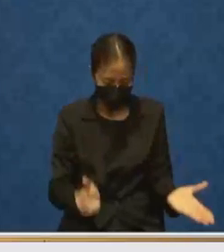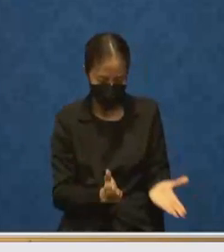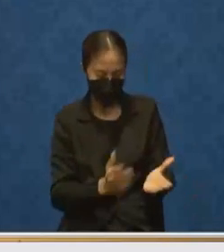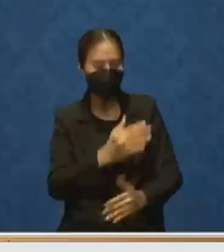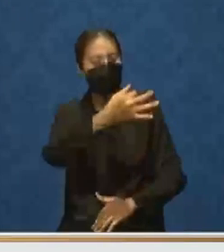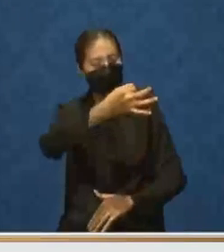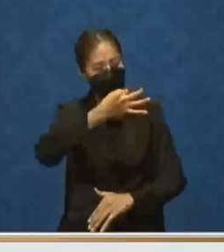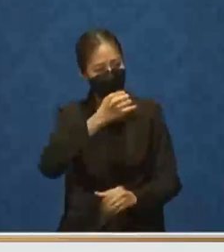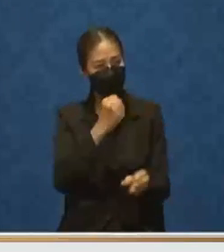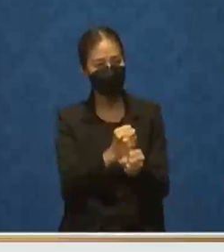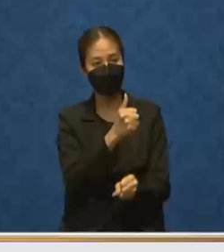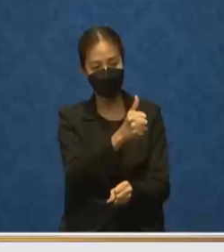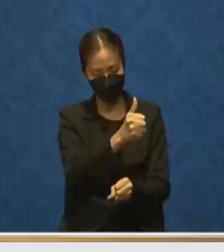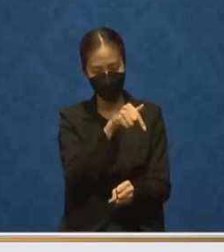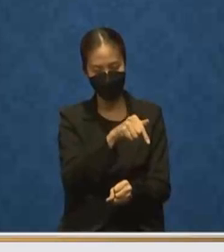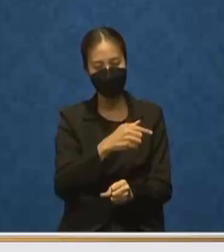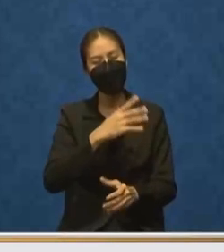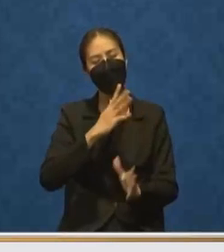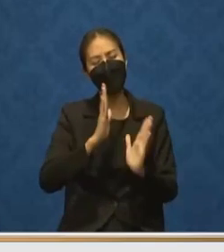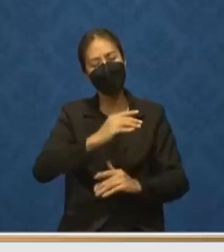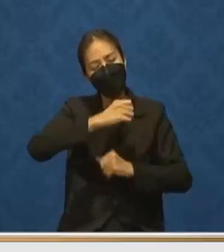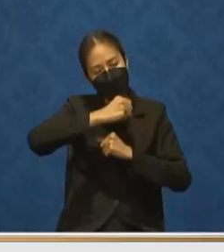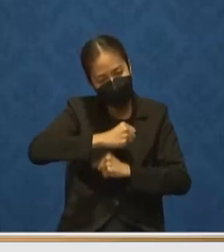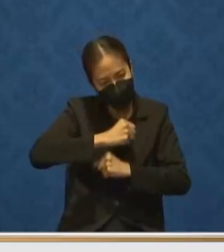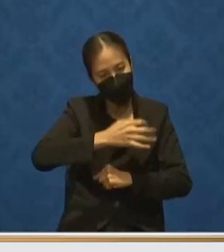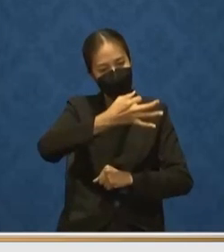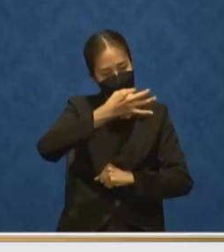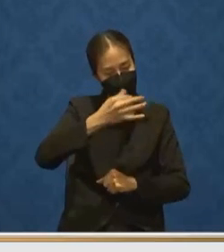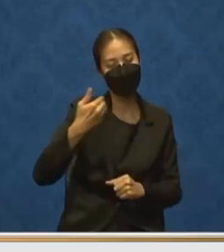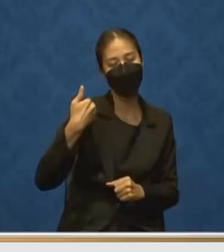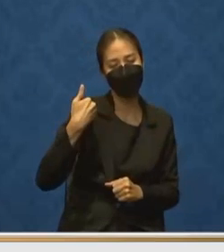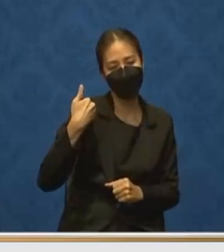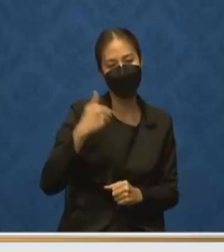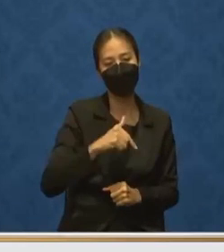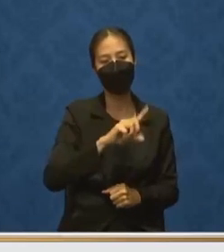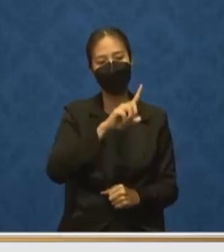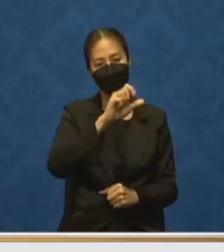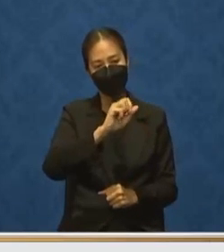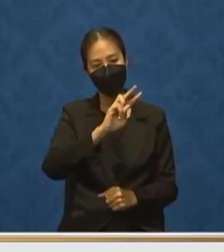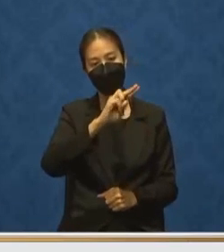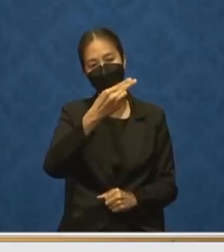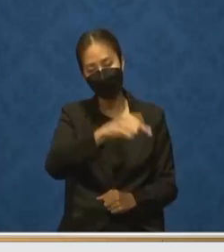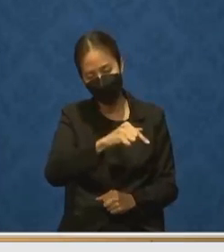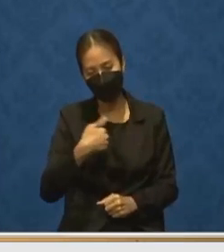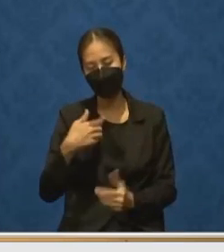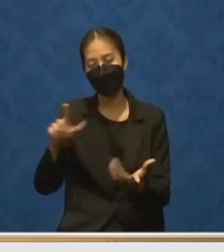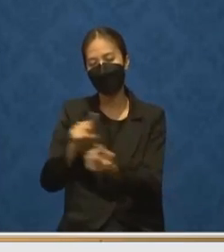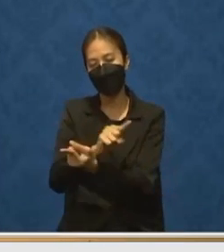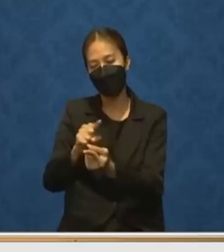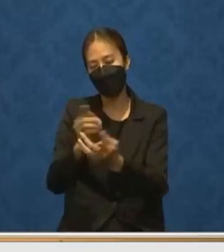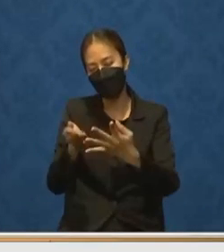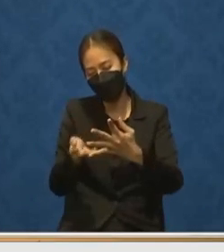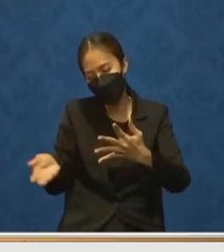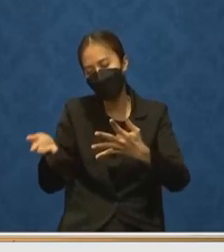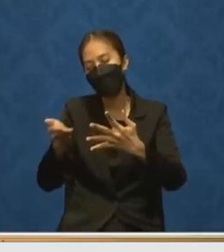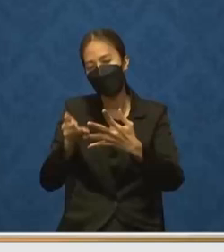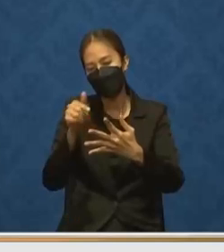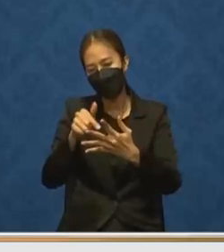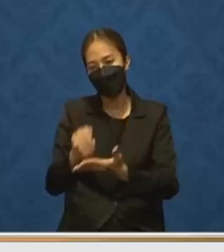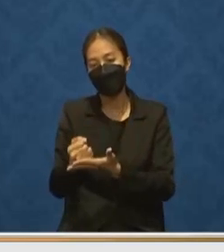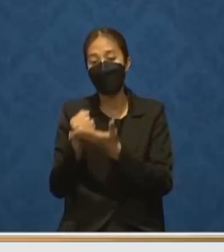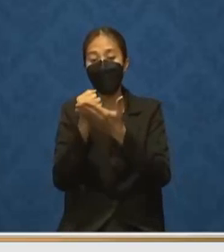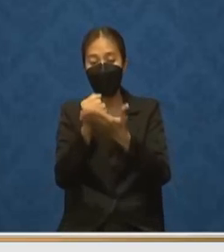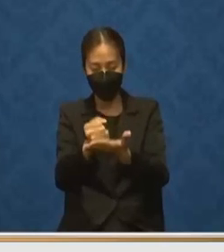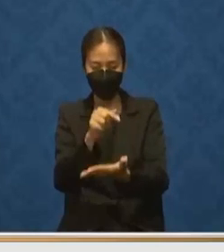ชีพเพื่อให้ผู้สูงอายุมีงานทำมีรายได้จำนวน 120,000 คนด้านสังคมยกระดับความคุ้มครองทางสัง